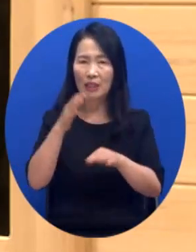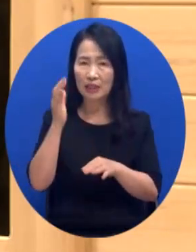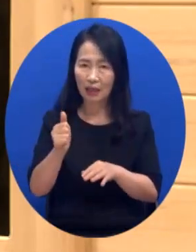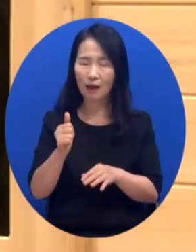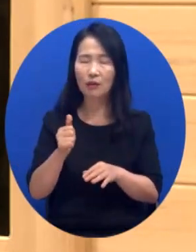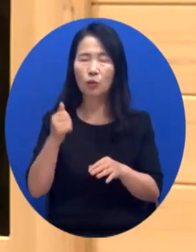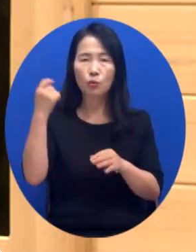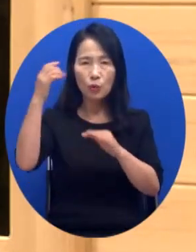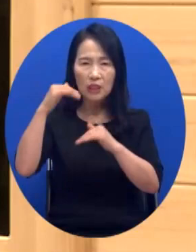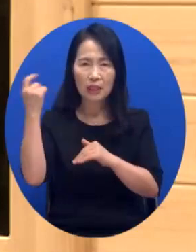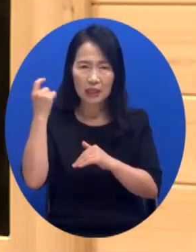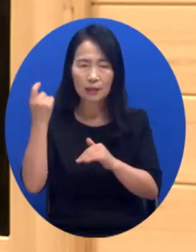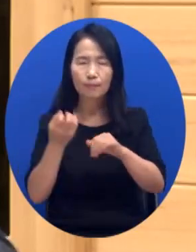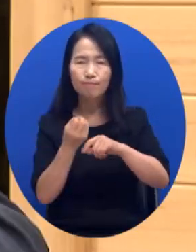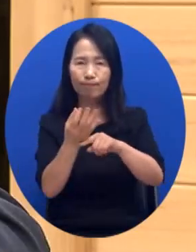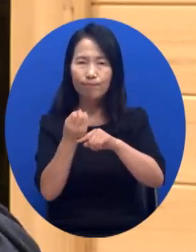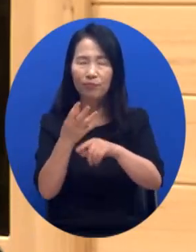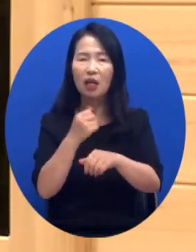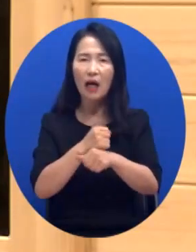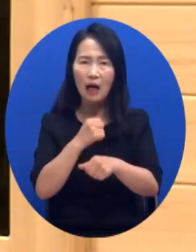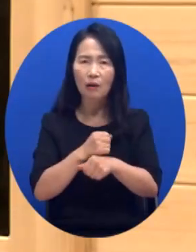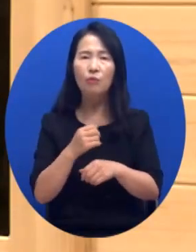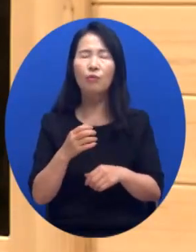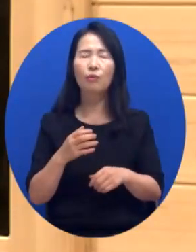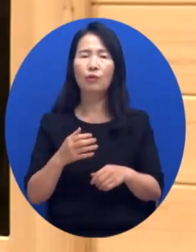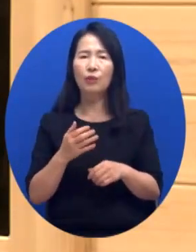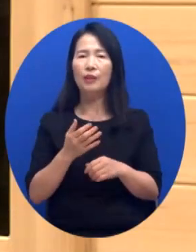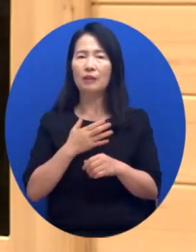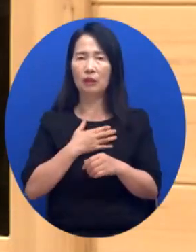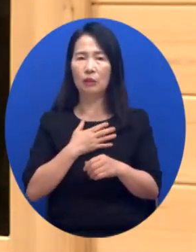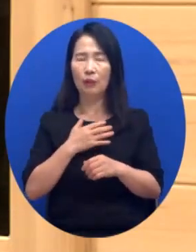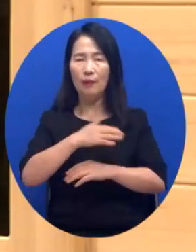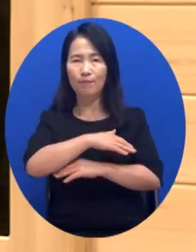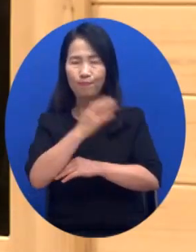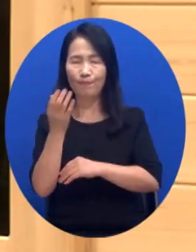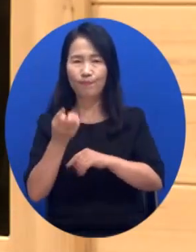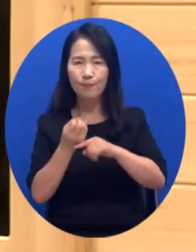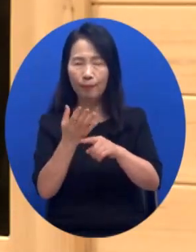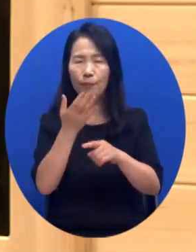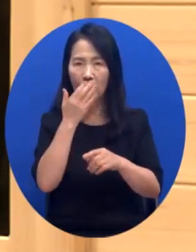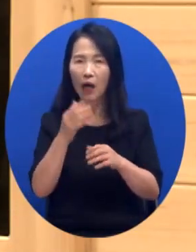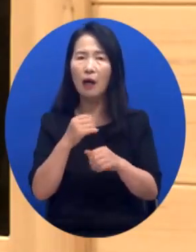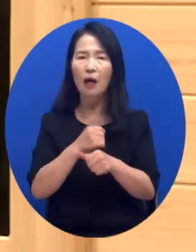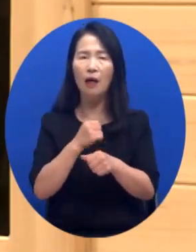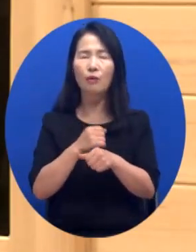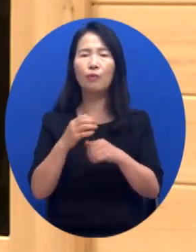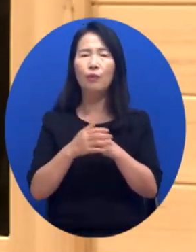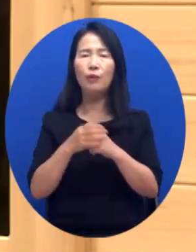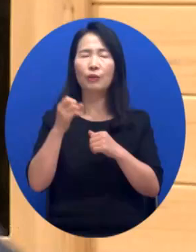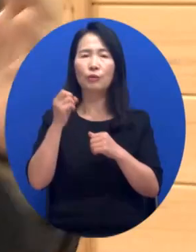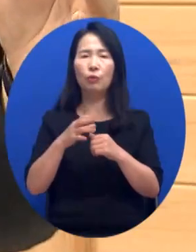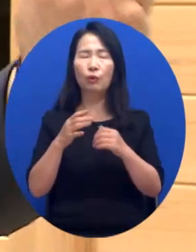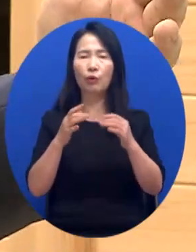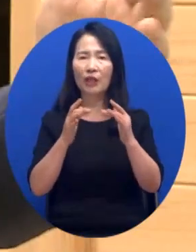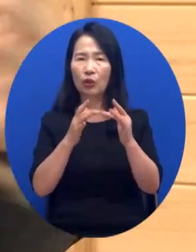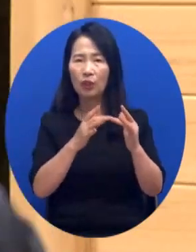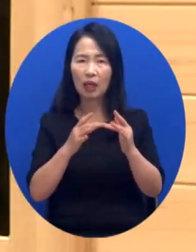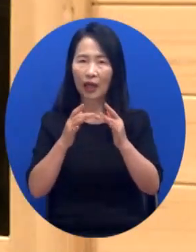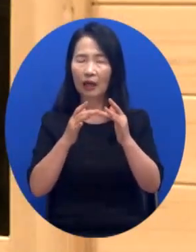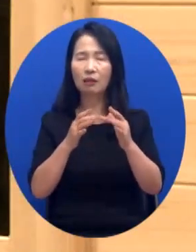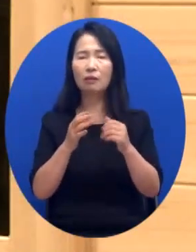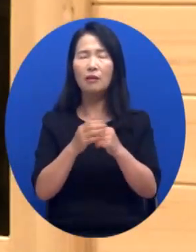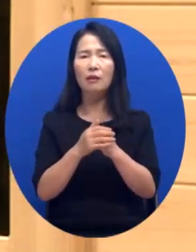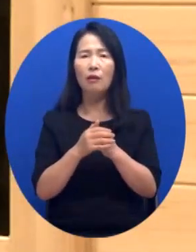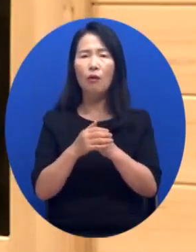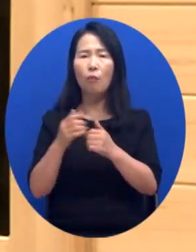또 유튜브를 통해서 저의 이야기도 할 수 있고 또 그다음에 이 디지털 전산화를 통해서 아 목포에서